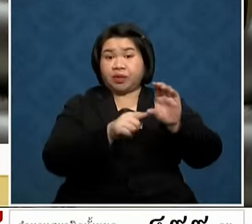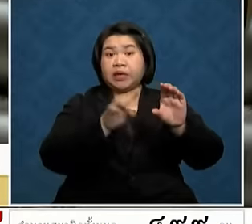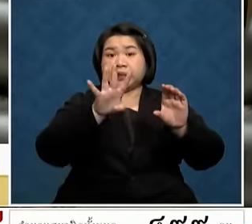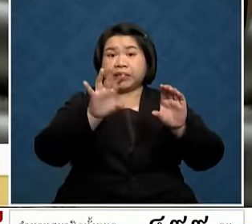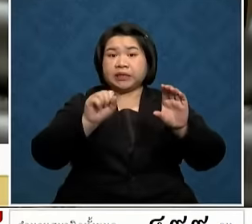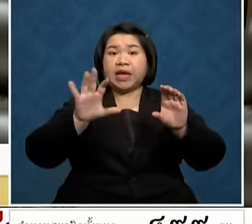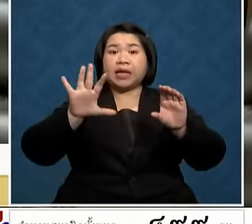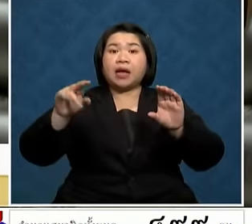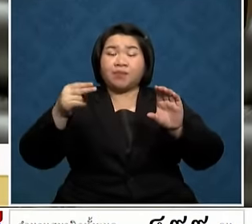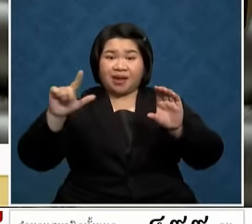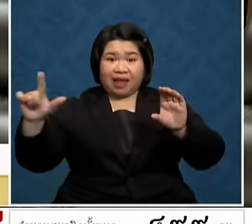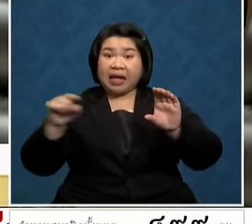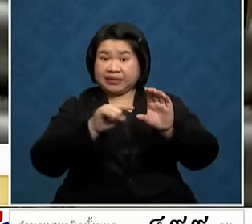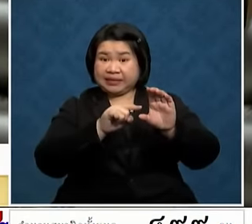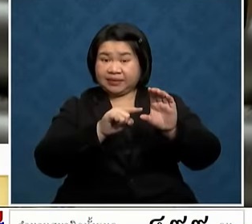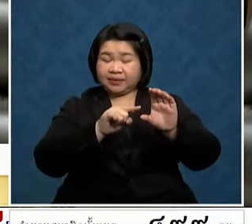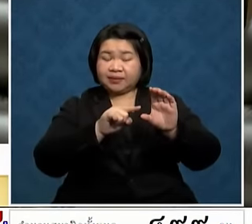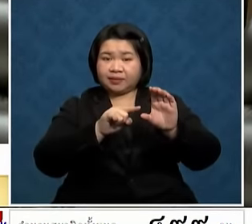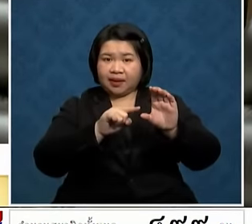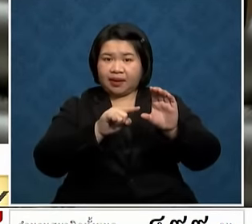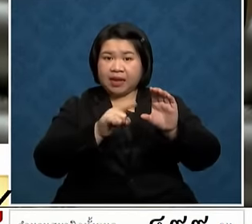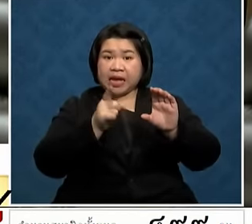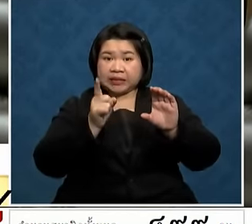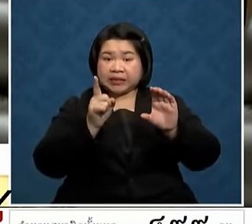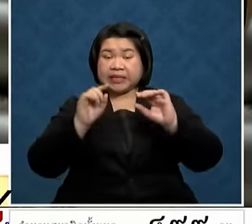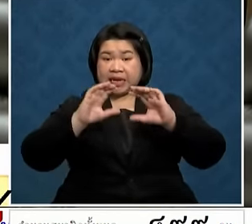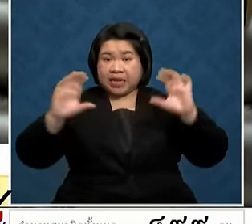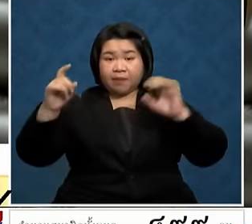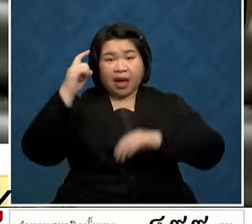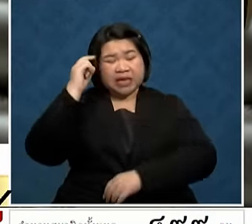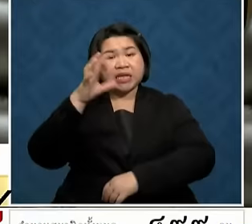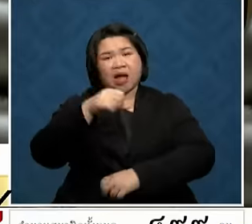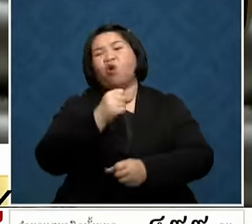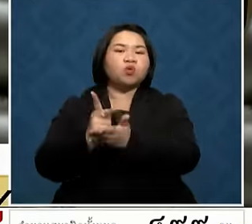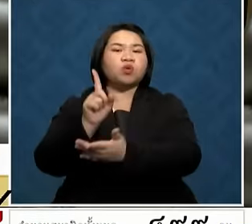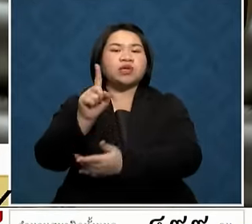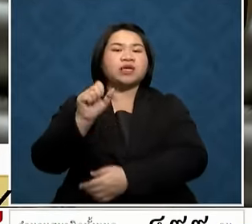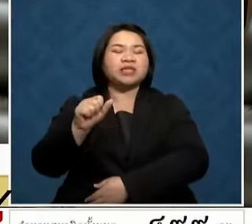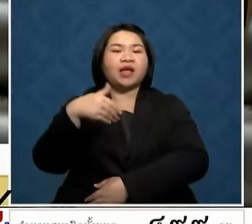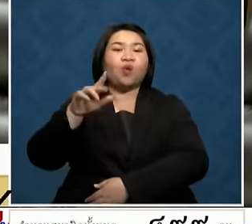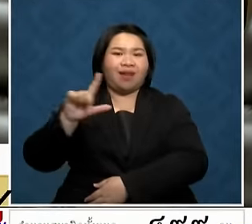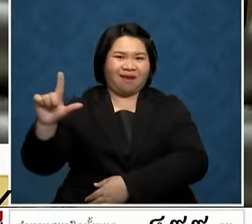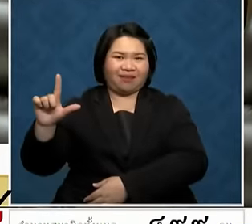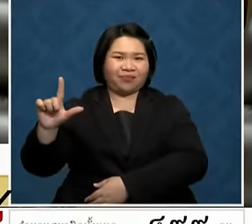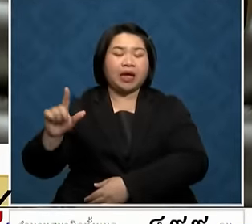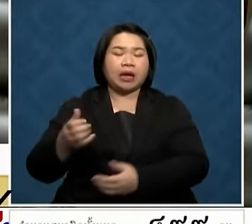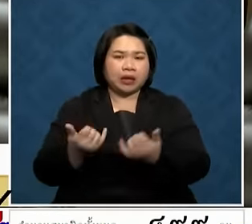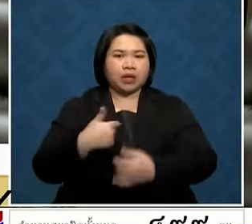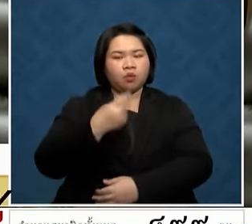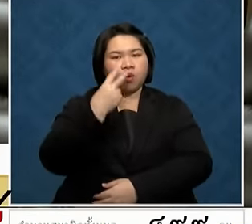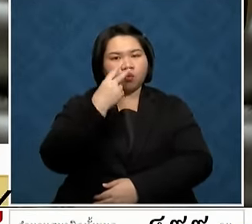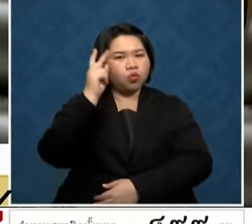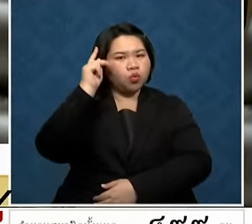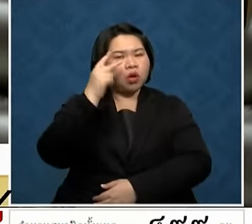ล้านตัวเลขล่าสุดที่รัฐบาลจะเอาไปทำิิอ walletผมติดตามข่าวมาโดย